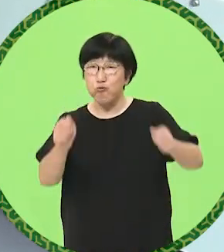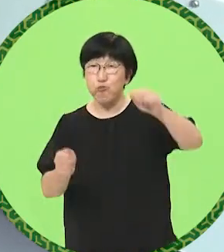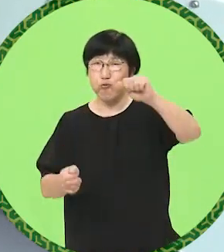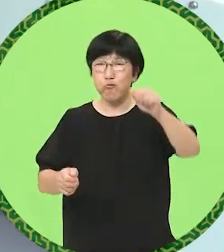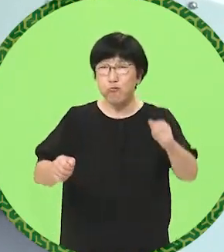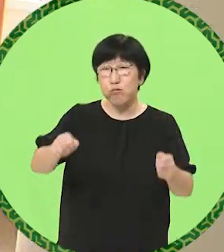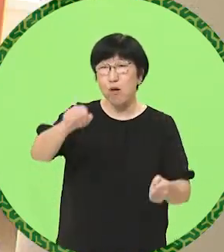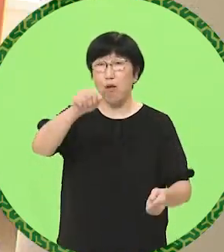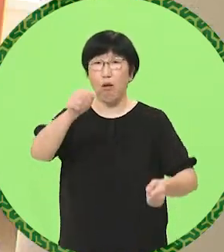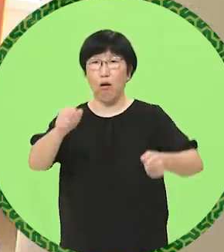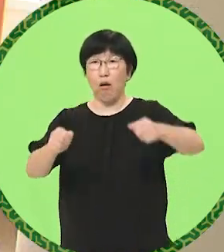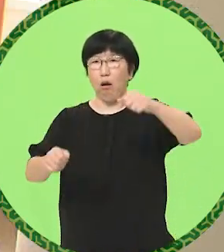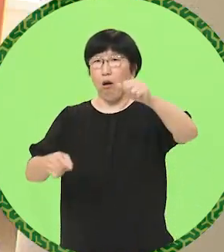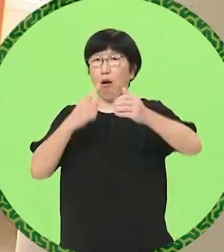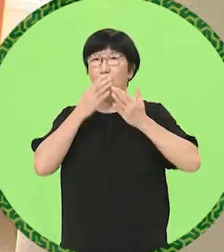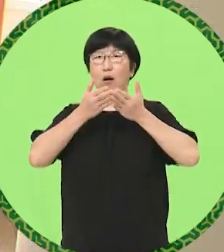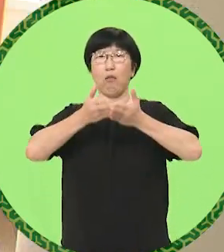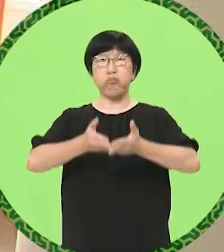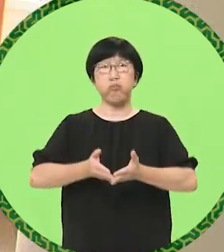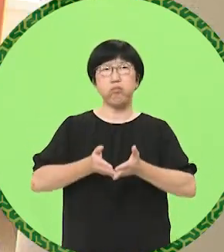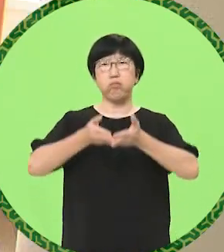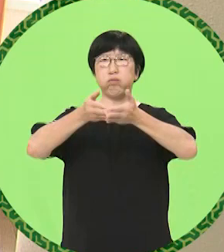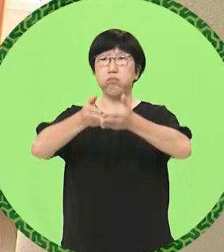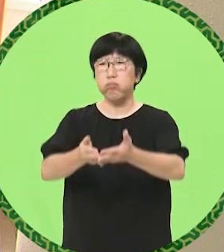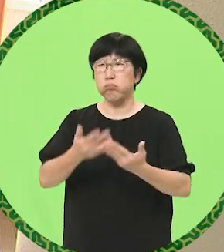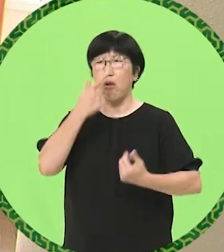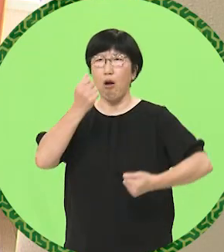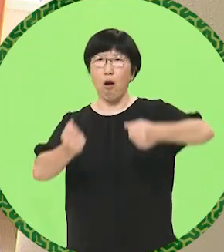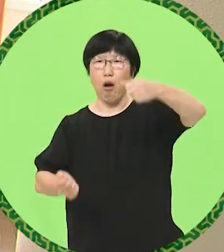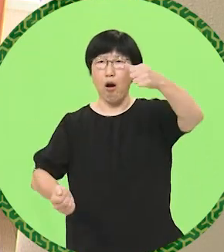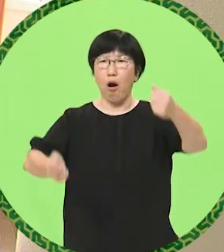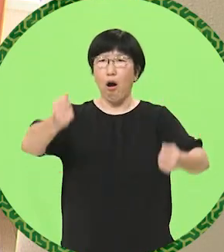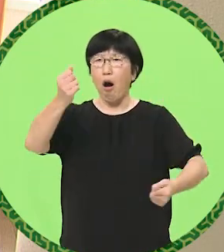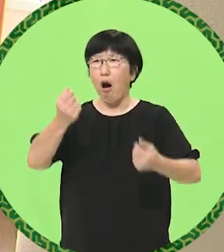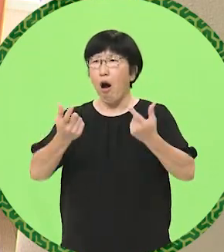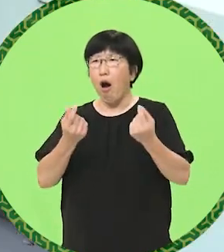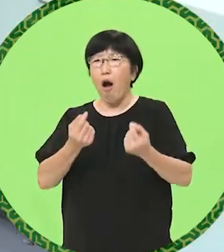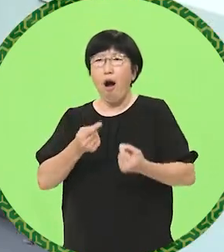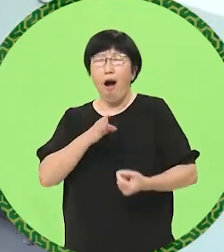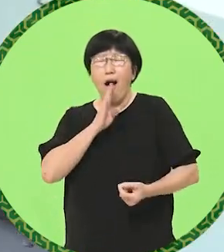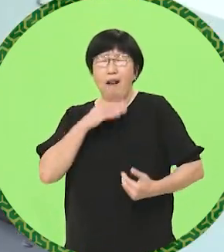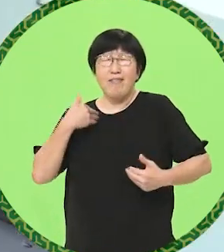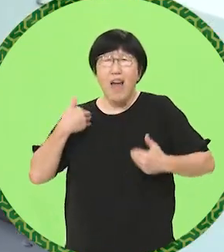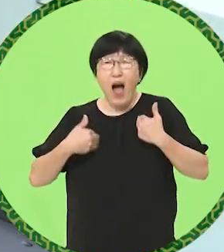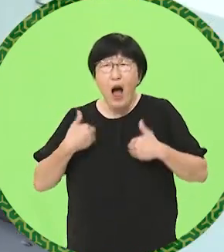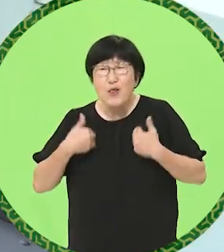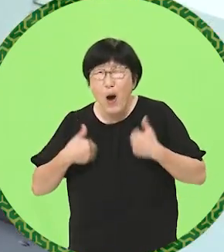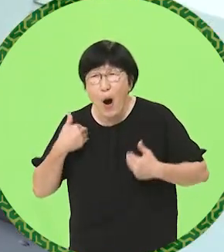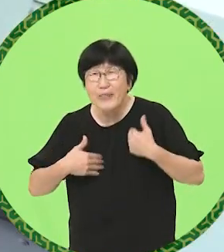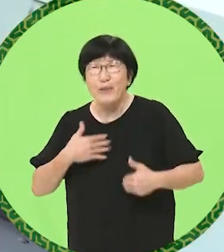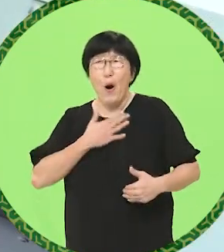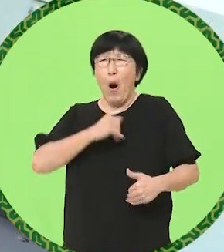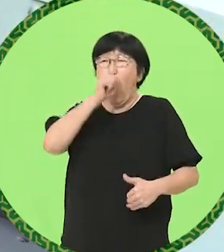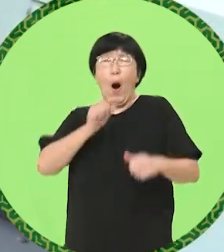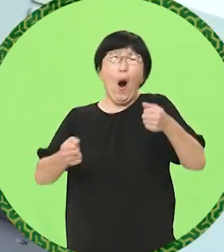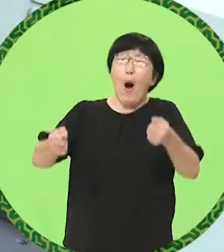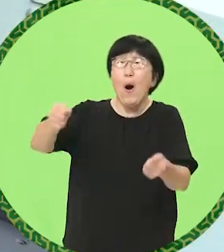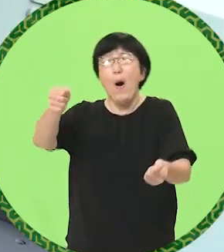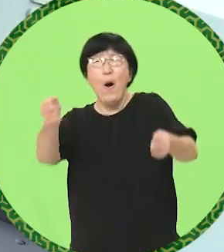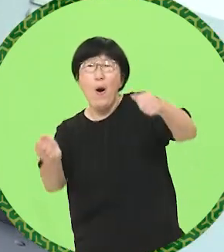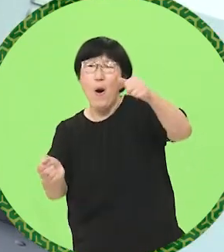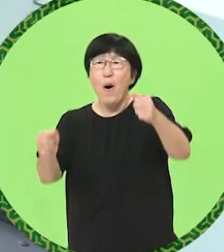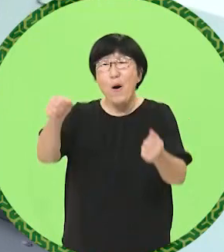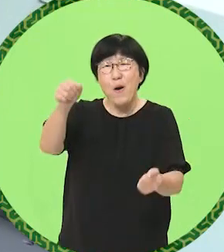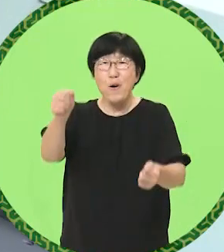ー、すごい。まるでなんか自分が瀬戸内海に向かって運転してるみたいです。気持ちいいですね。